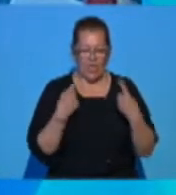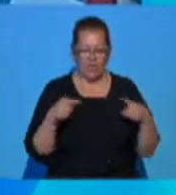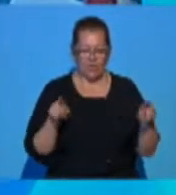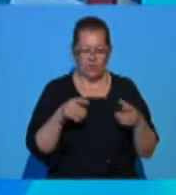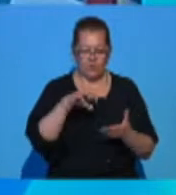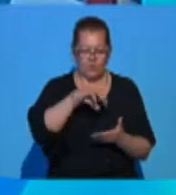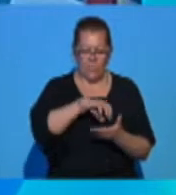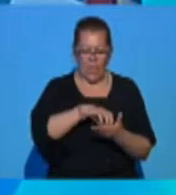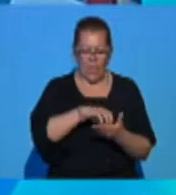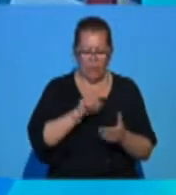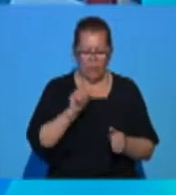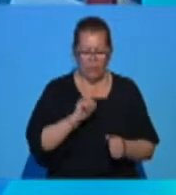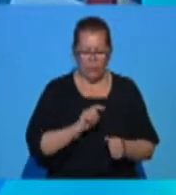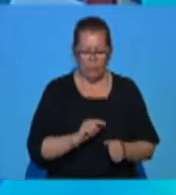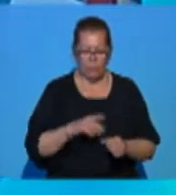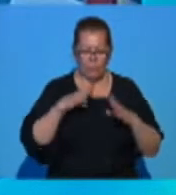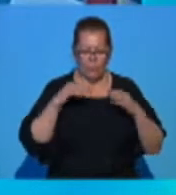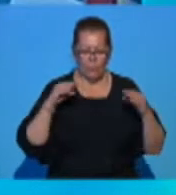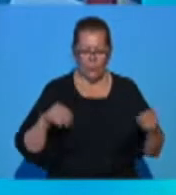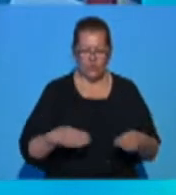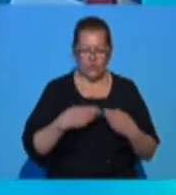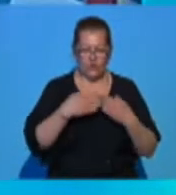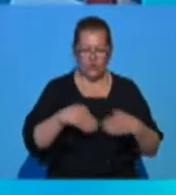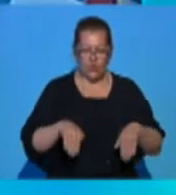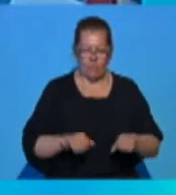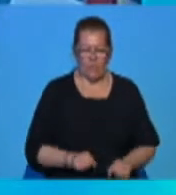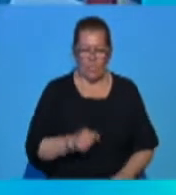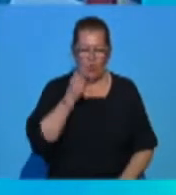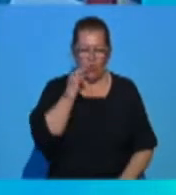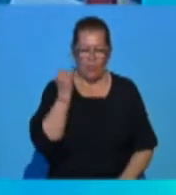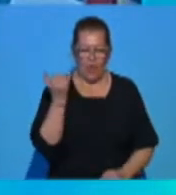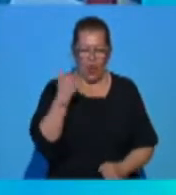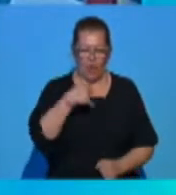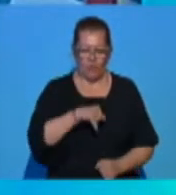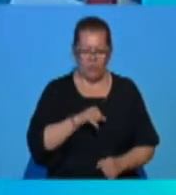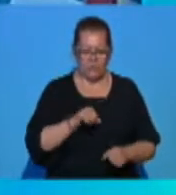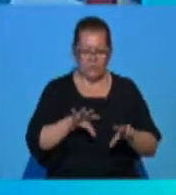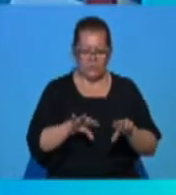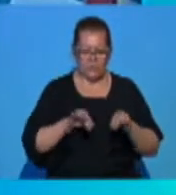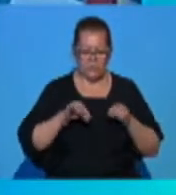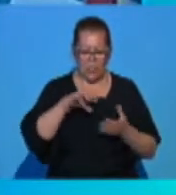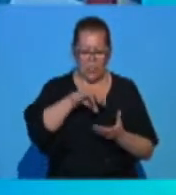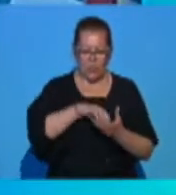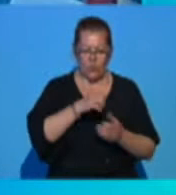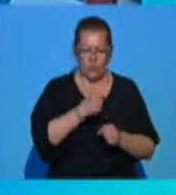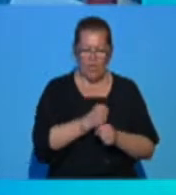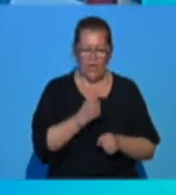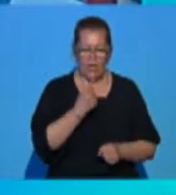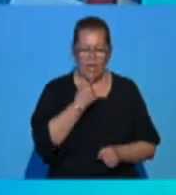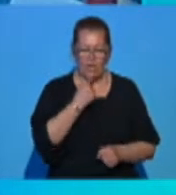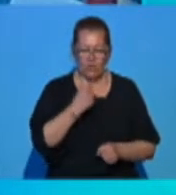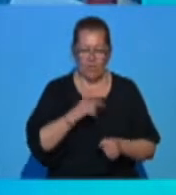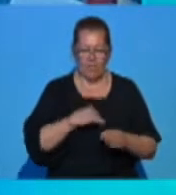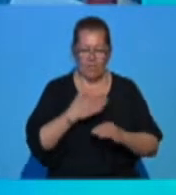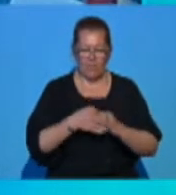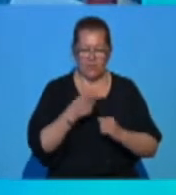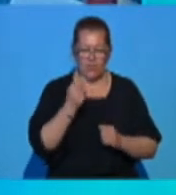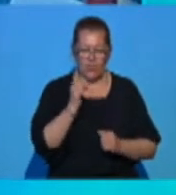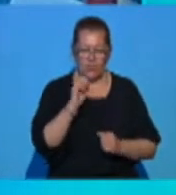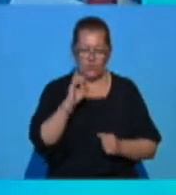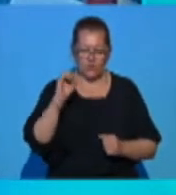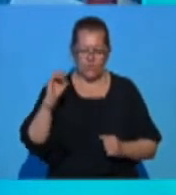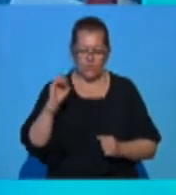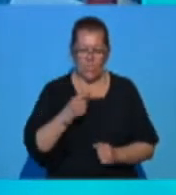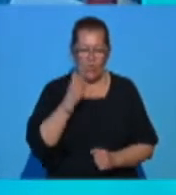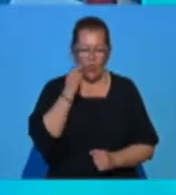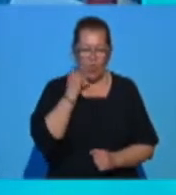nu s-a mai organizat, iar mulți au rămas fără loc de muncă, oamenii au dat năvală să-și găsească o slujbă. Numai la Craiova, peste 800 de oameni au